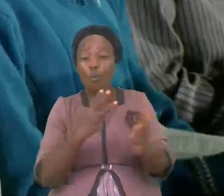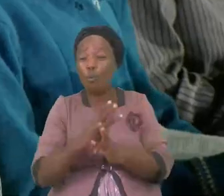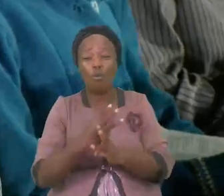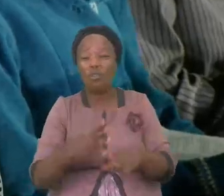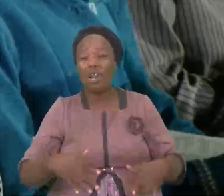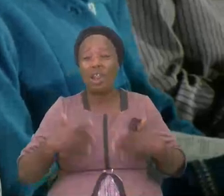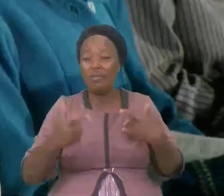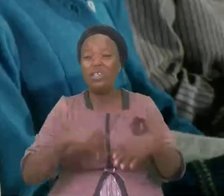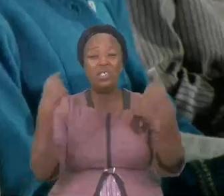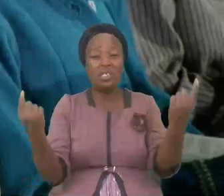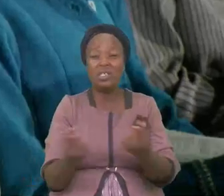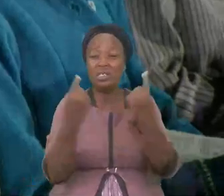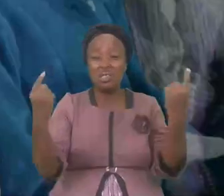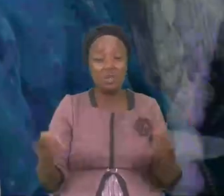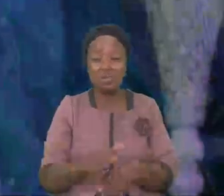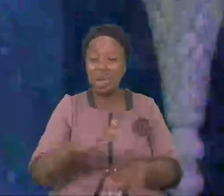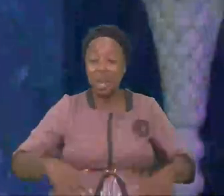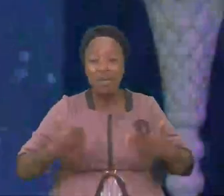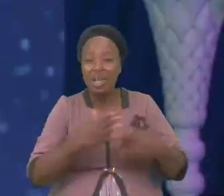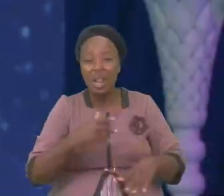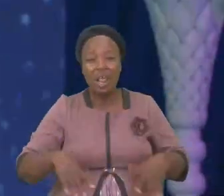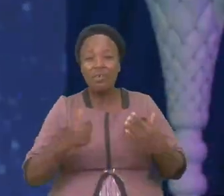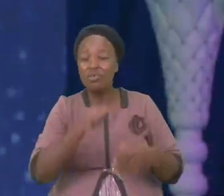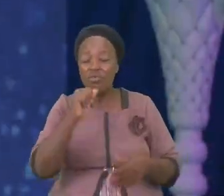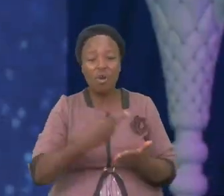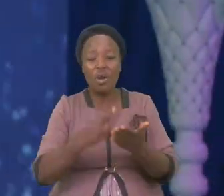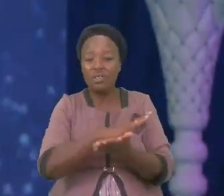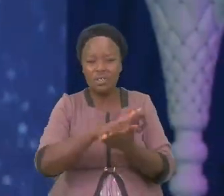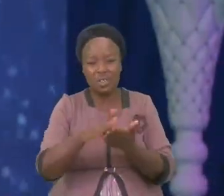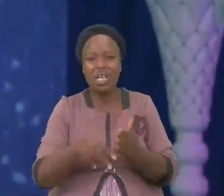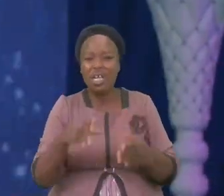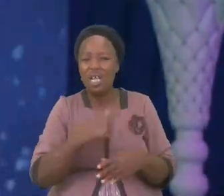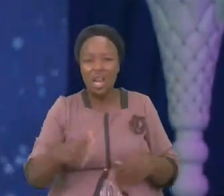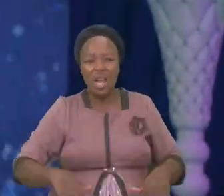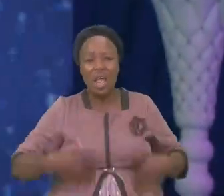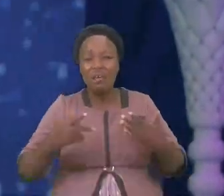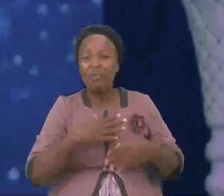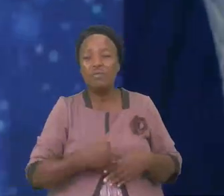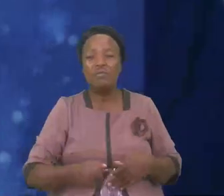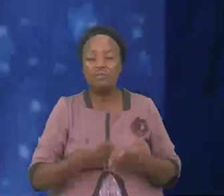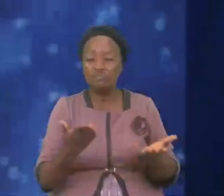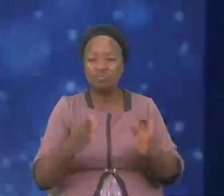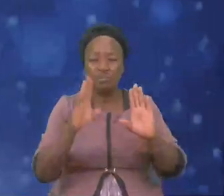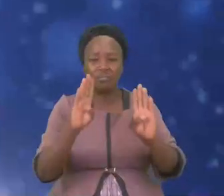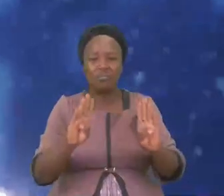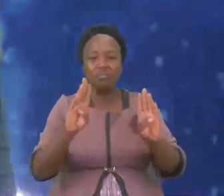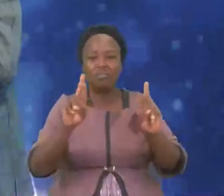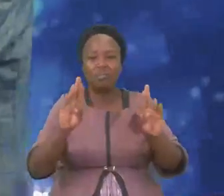vie babylonienne. Une vie d'injustice. Une vie de